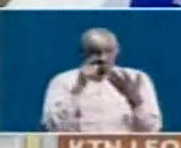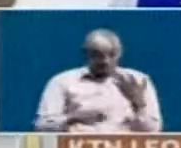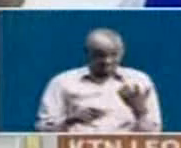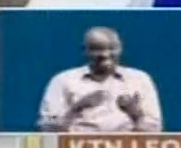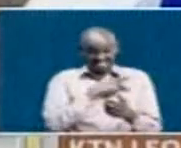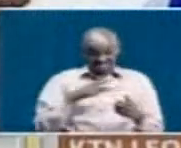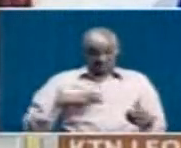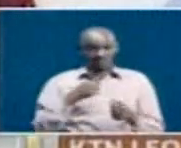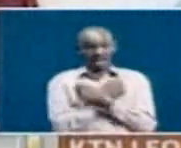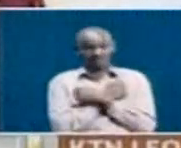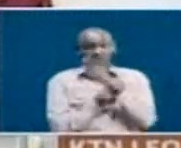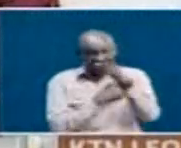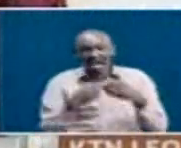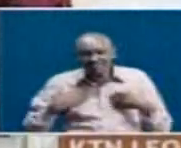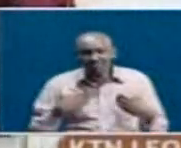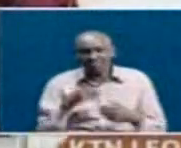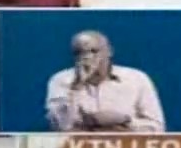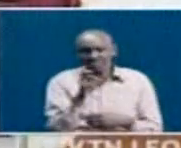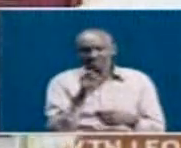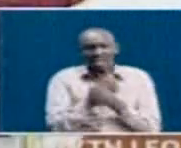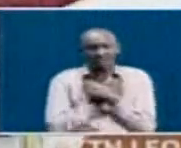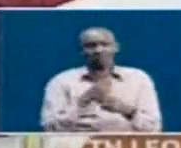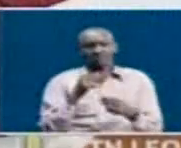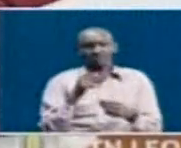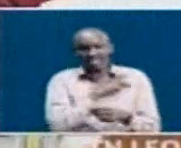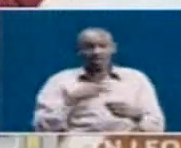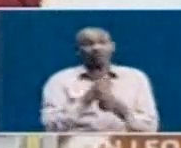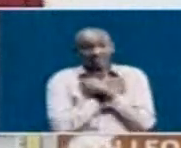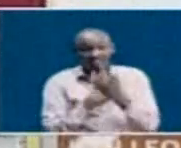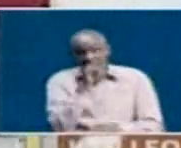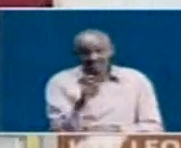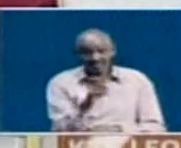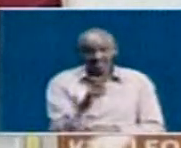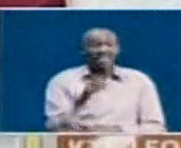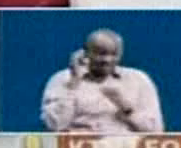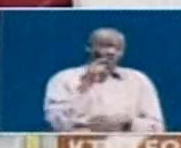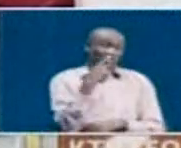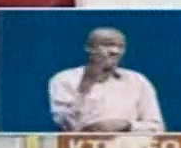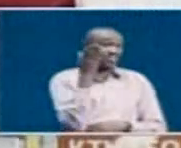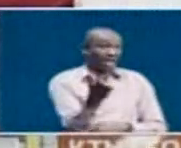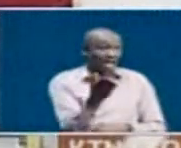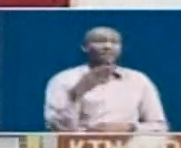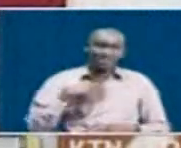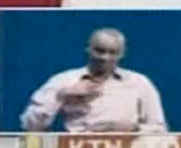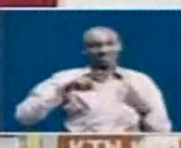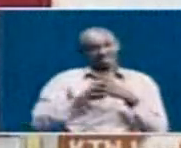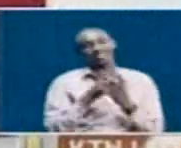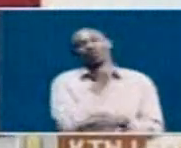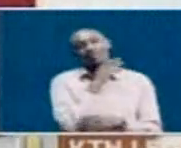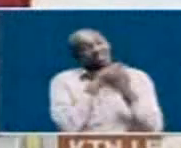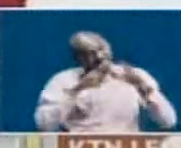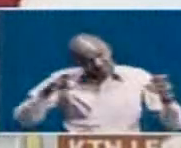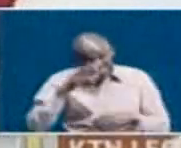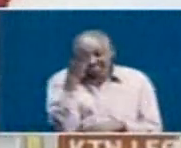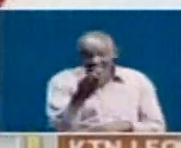Mapenzi. Lakini ngoja uko naye Mfalme wa Mapenzi. Wacha tuwashanga. Unaye mpenzi. Ukisema yuko wataanza ku